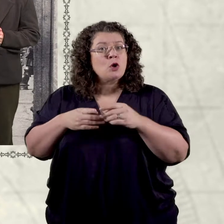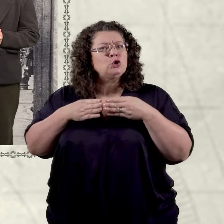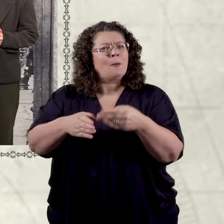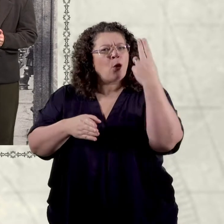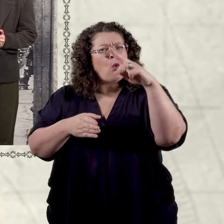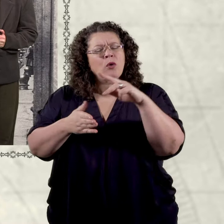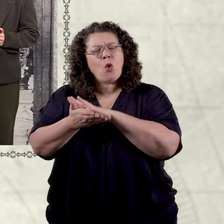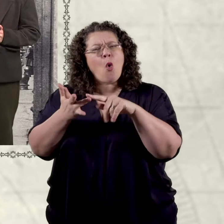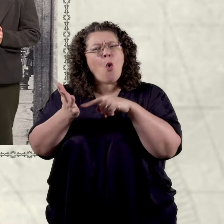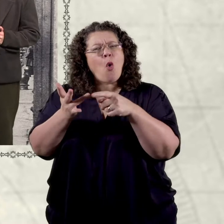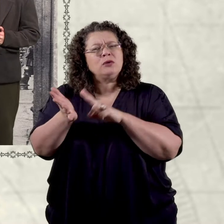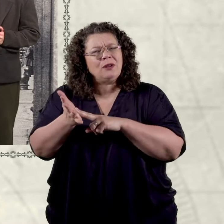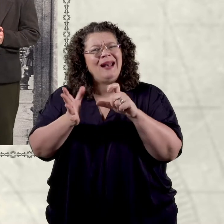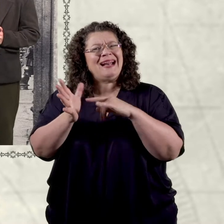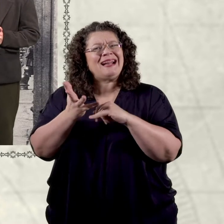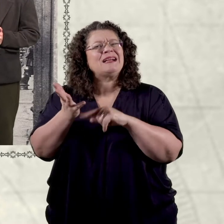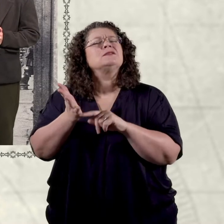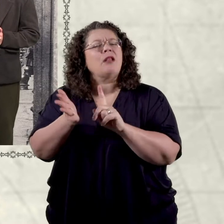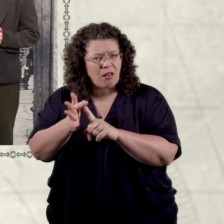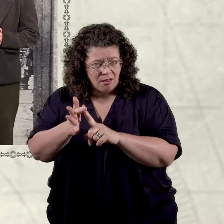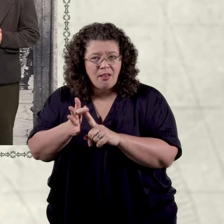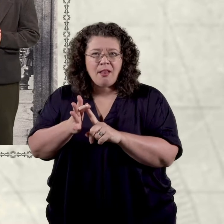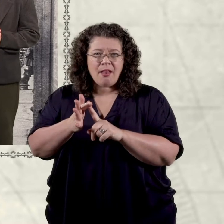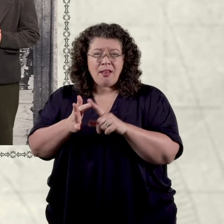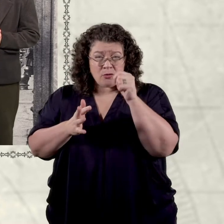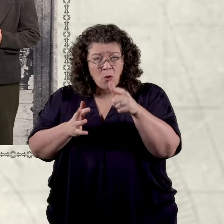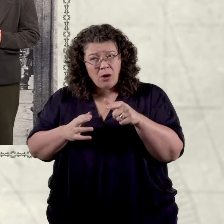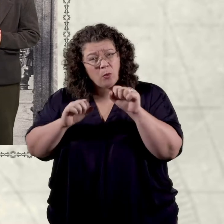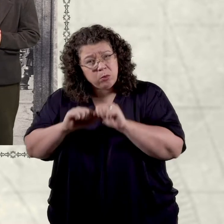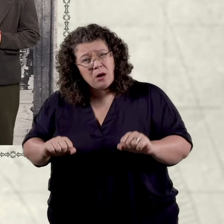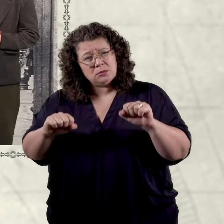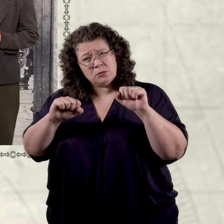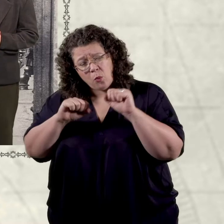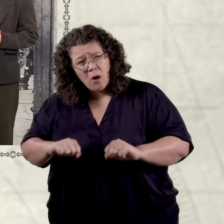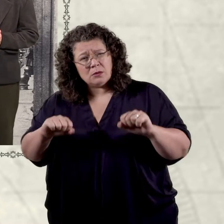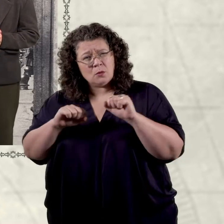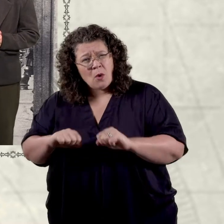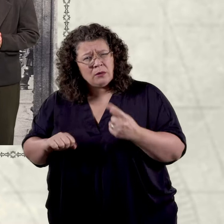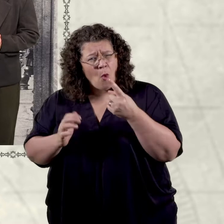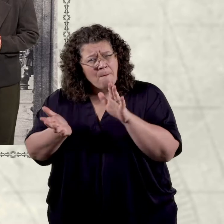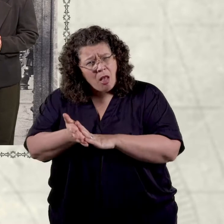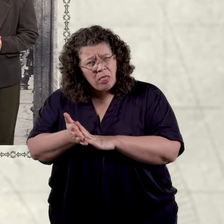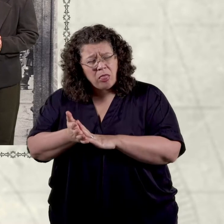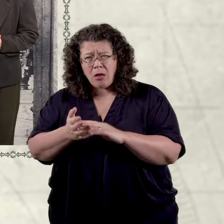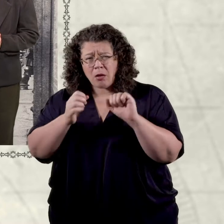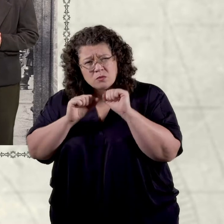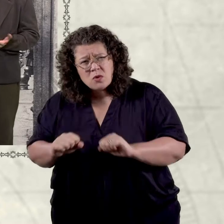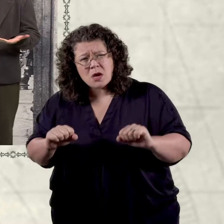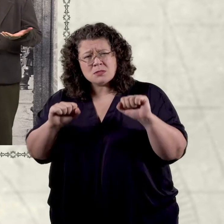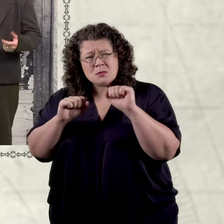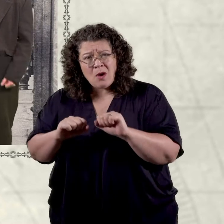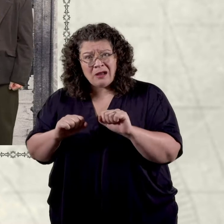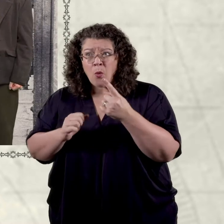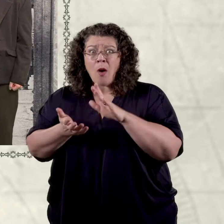Halton Castle. Da chi'n gwybod pa mor hir fi ni'n aros am yr Halton Castle? Mis cyfa.